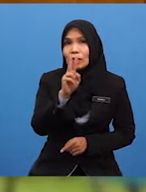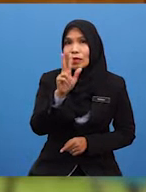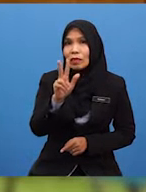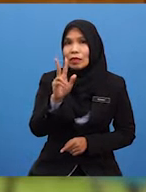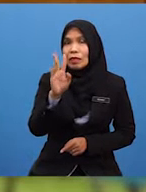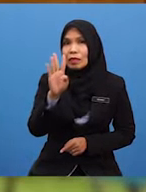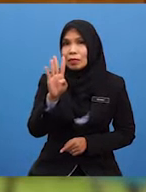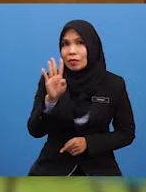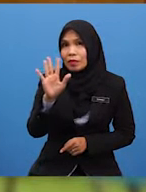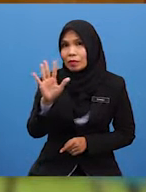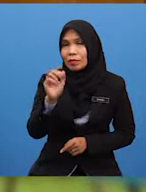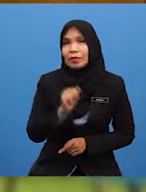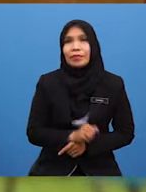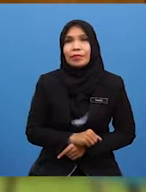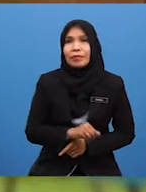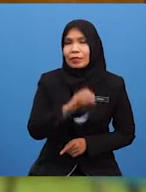T.2345.